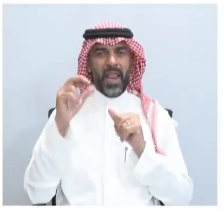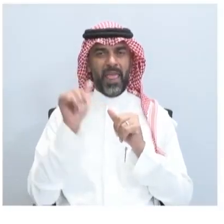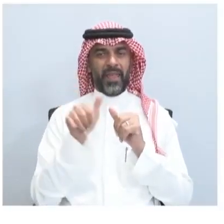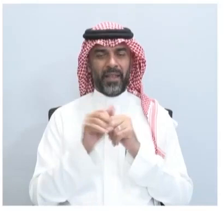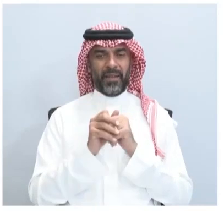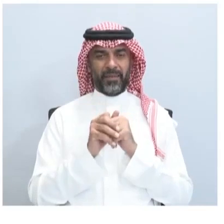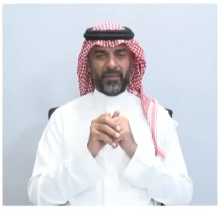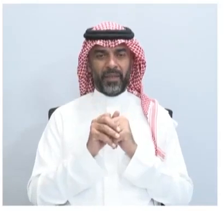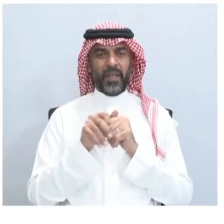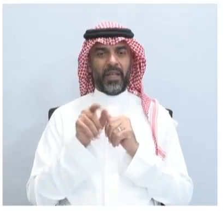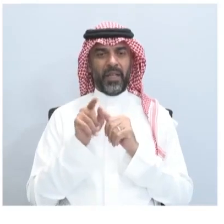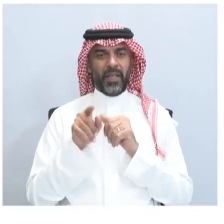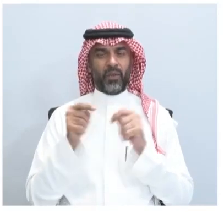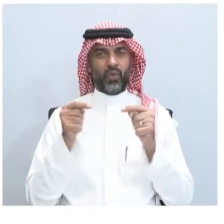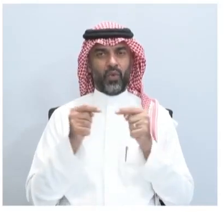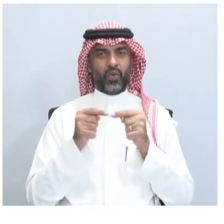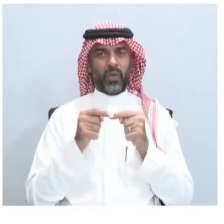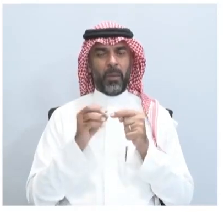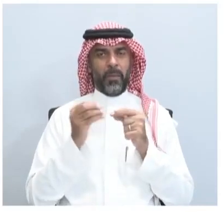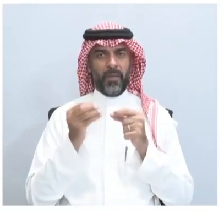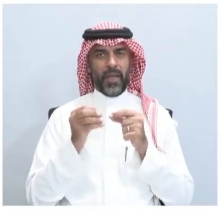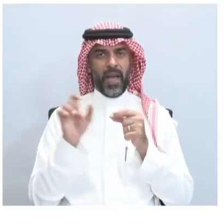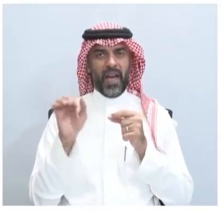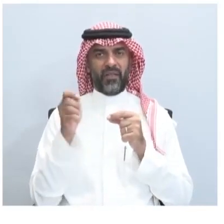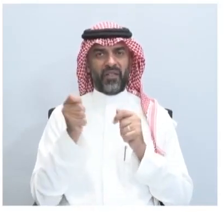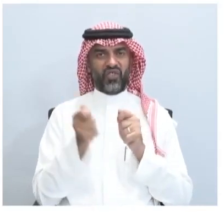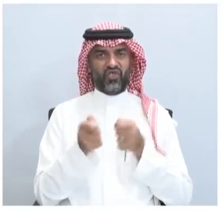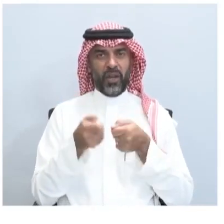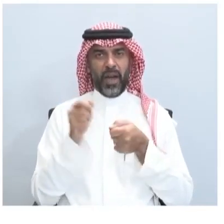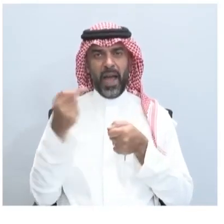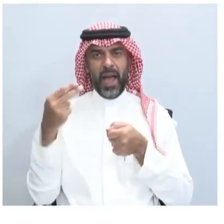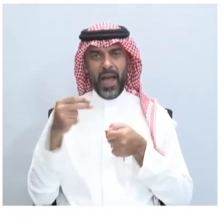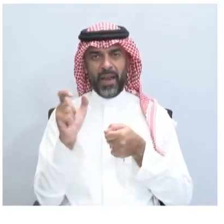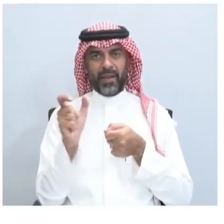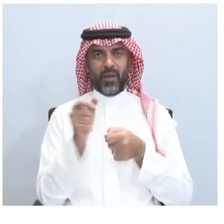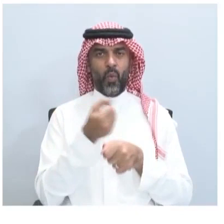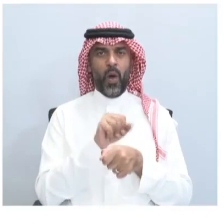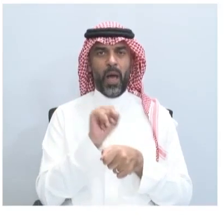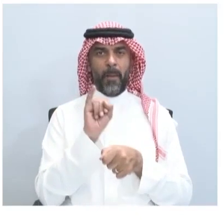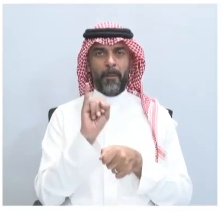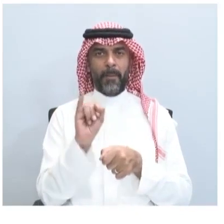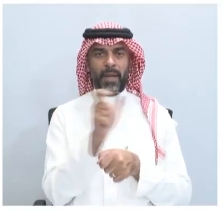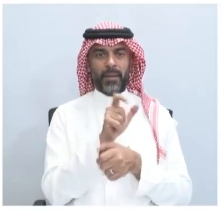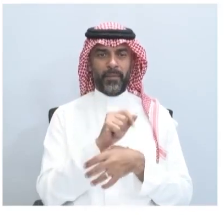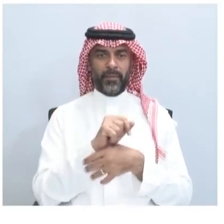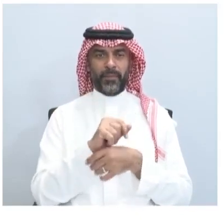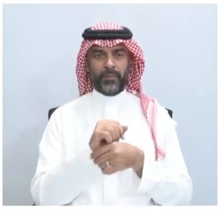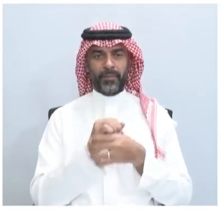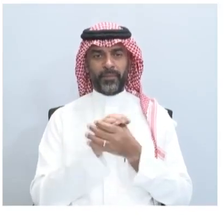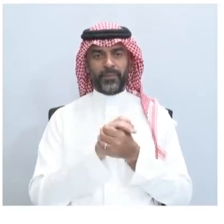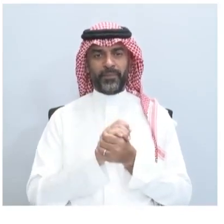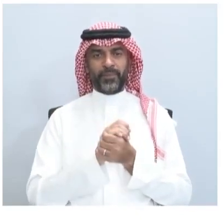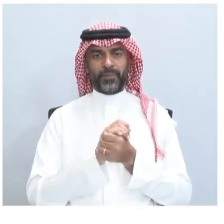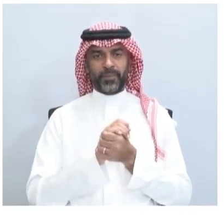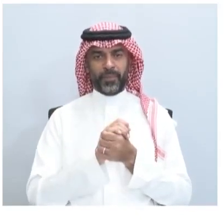ايضا توصل بحرفي الجر قبلها عن ومن ولذلك اذا